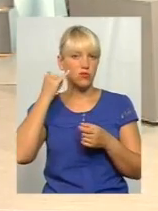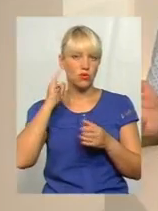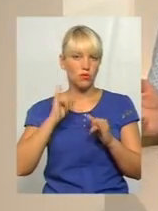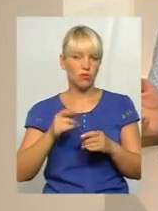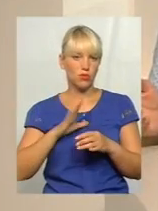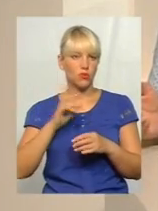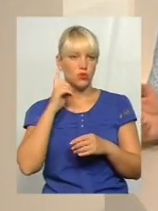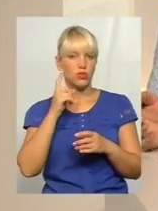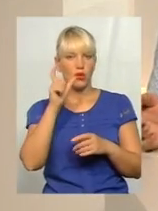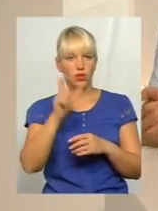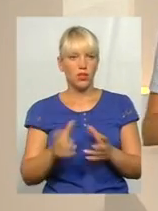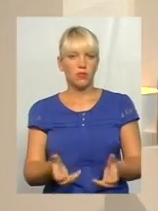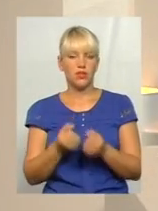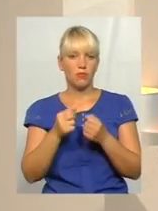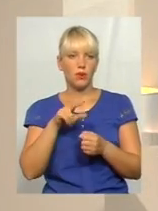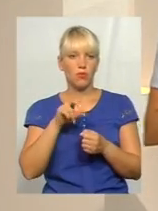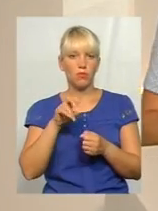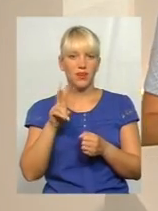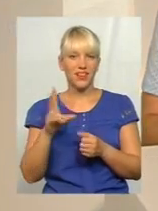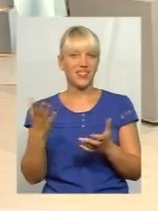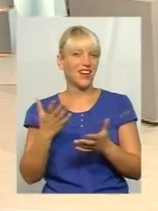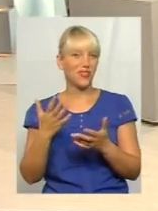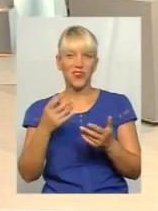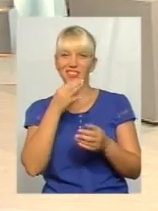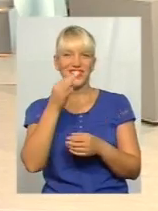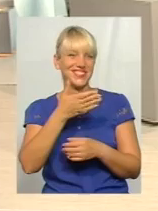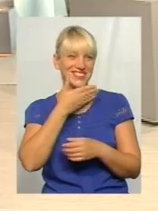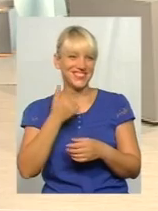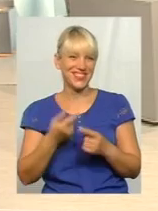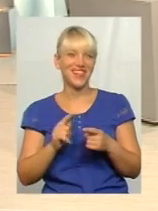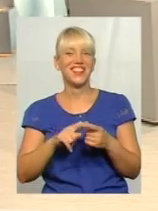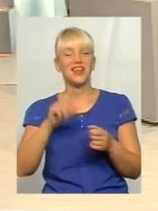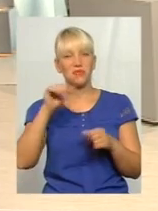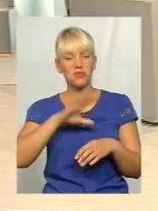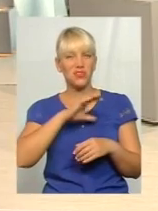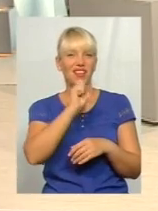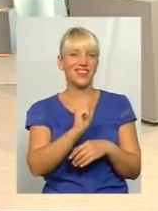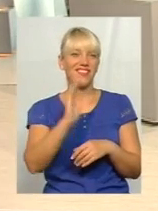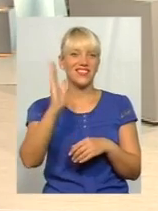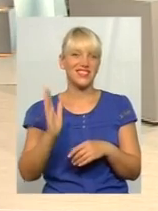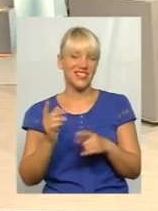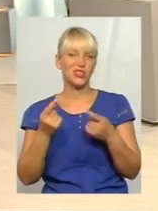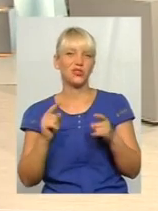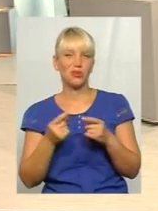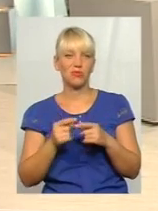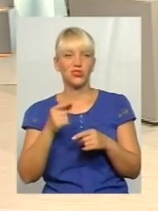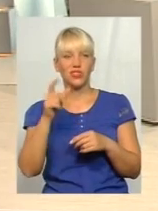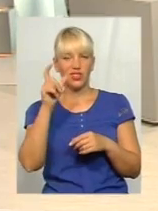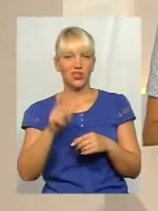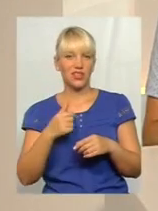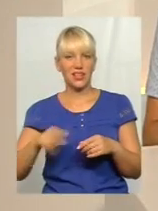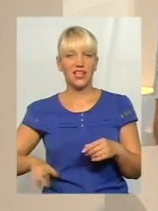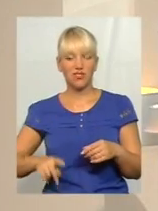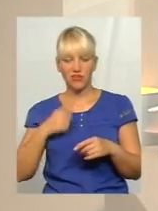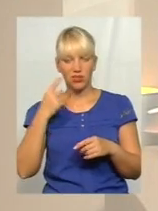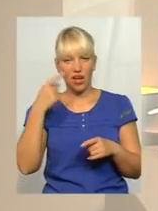зрозумів що людина підтримає Андрія попика якого не сказали але судячи з Ого то який Андрій Васильович тому що вона дотриму що директорів потрібно